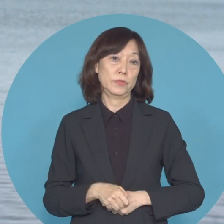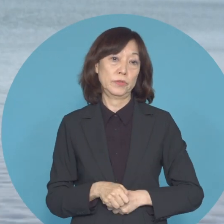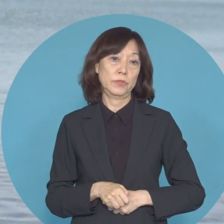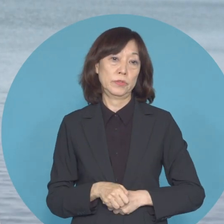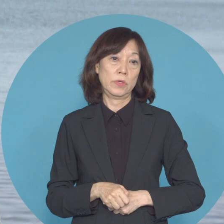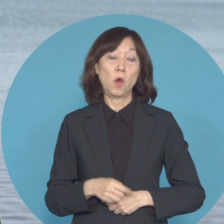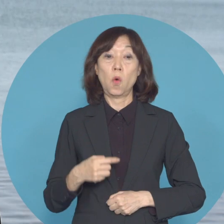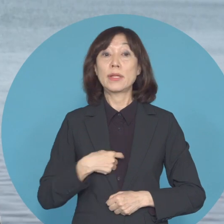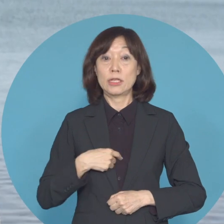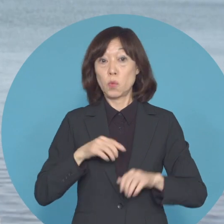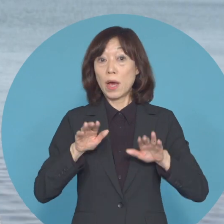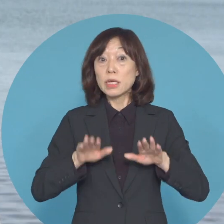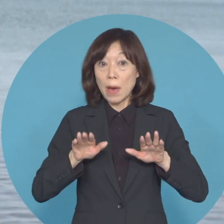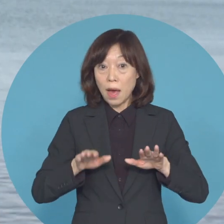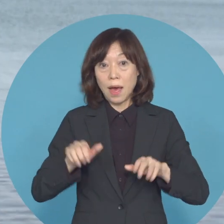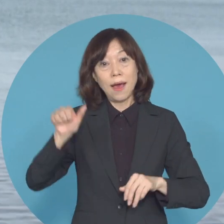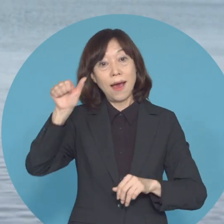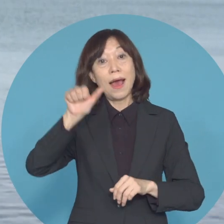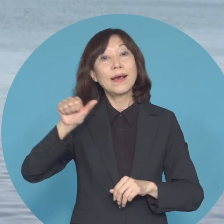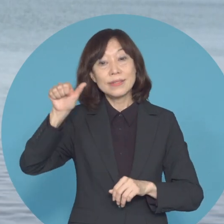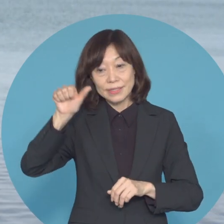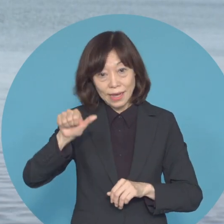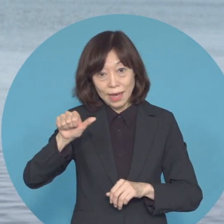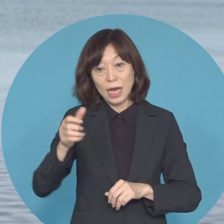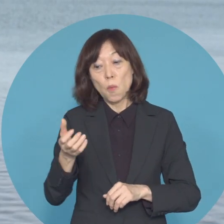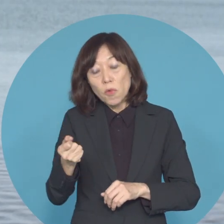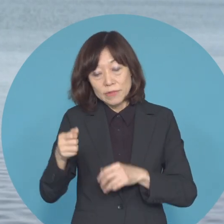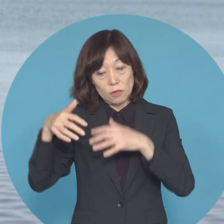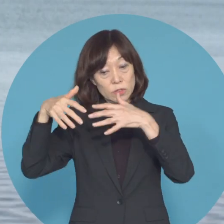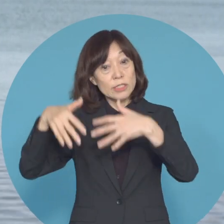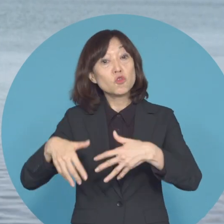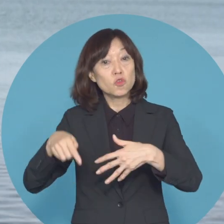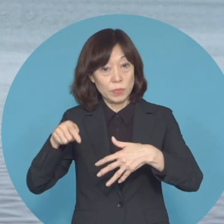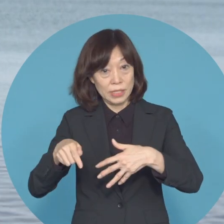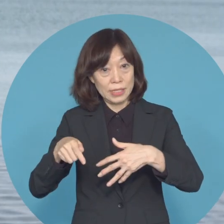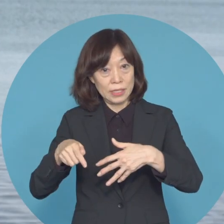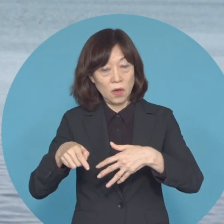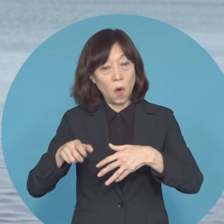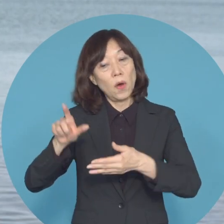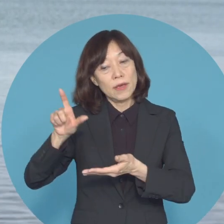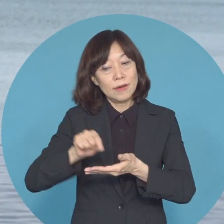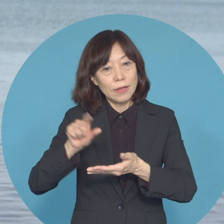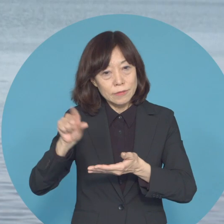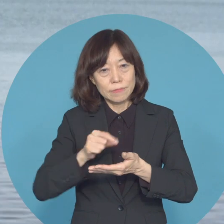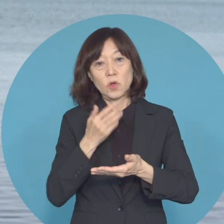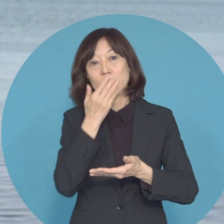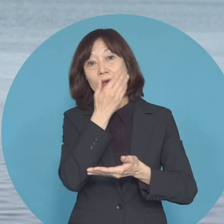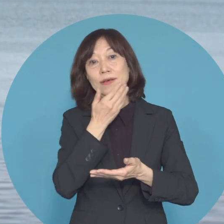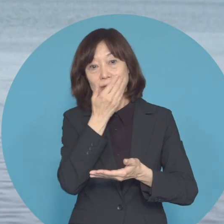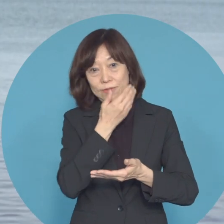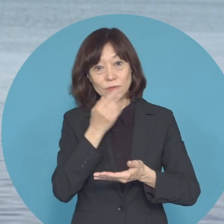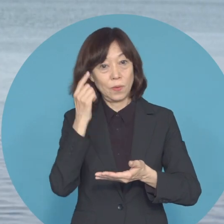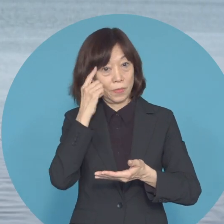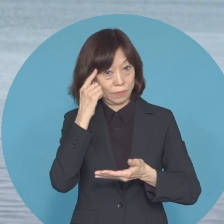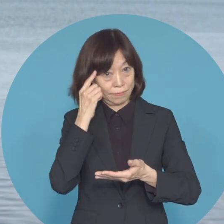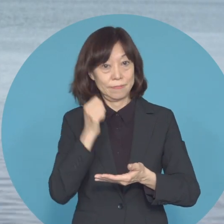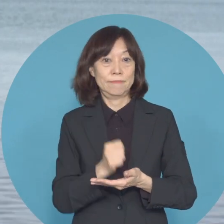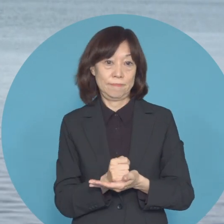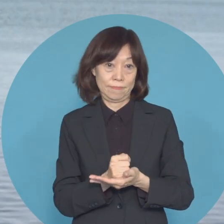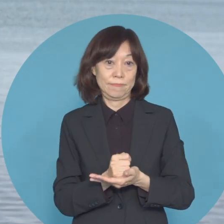います。私は今アジアにある仕組みを生かすことが重要だと思っ